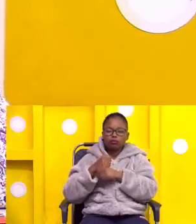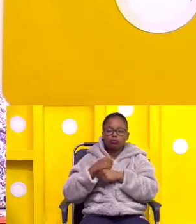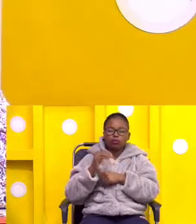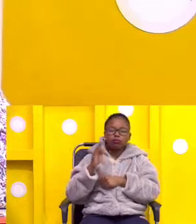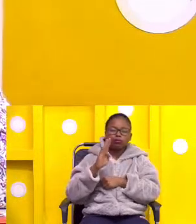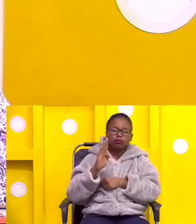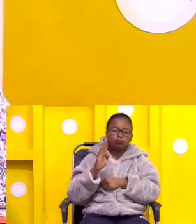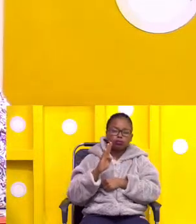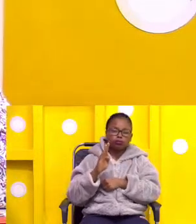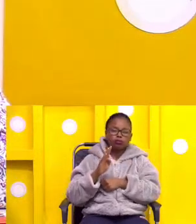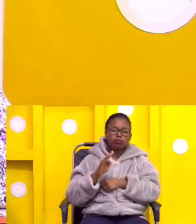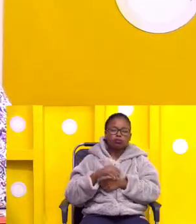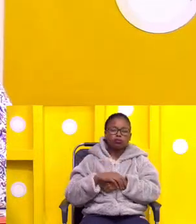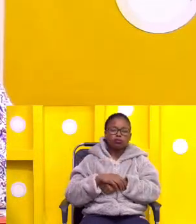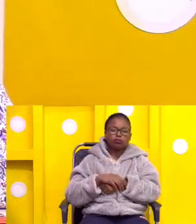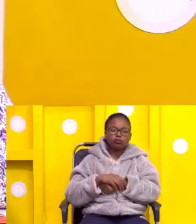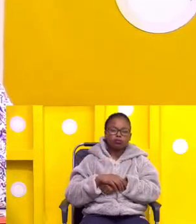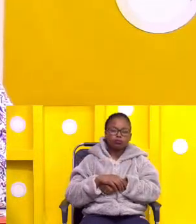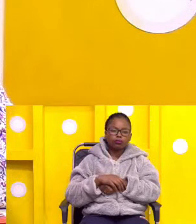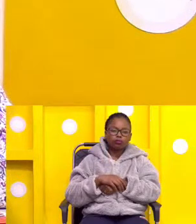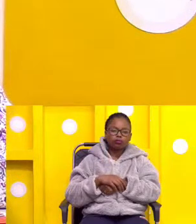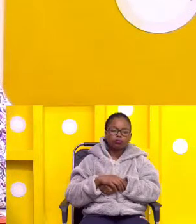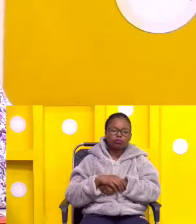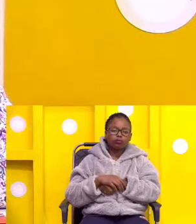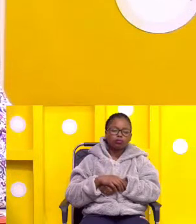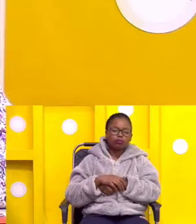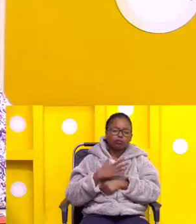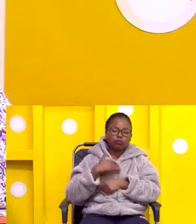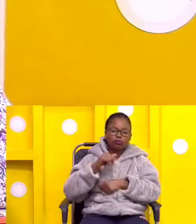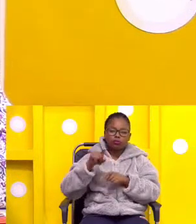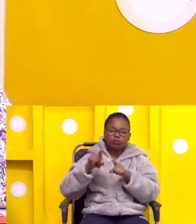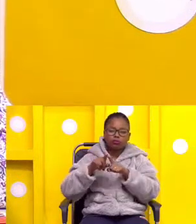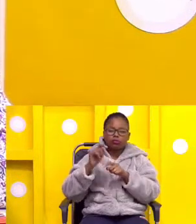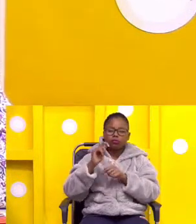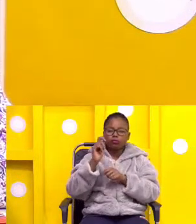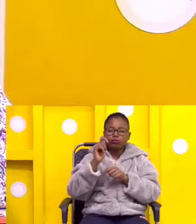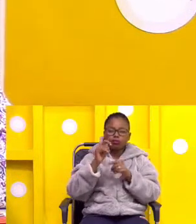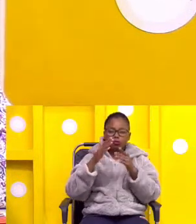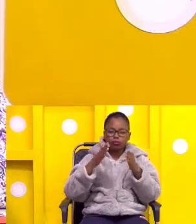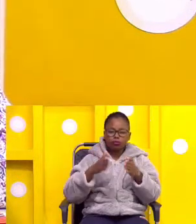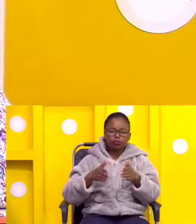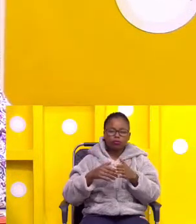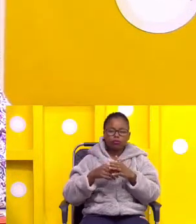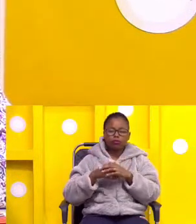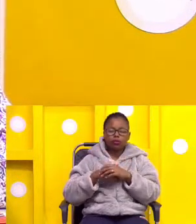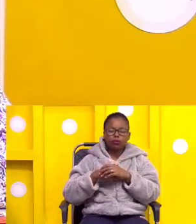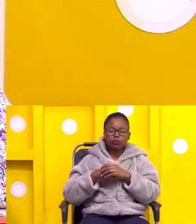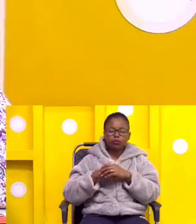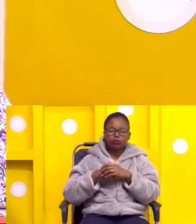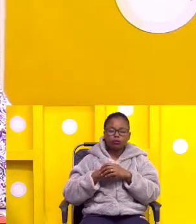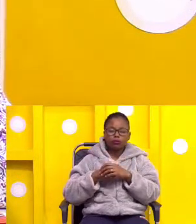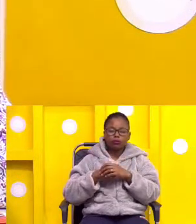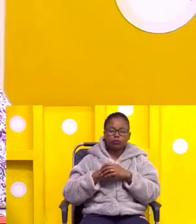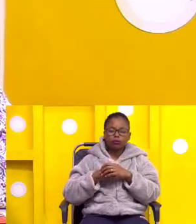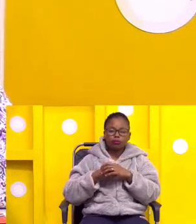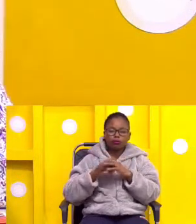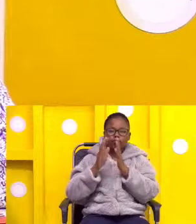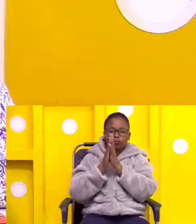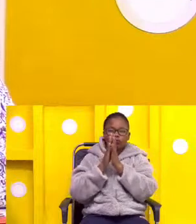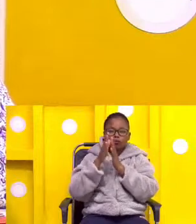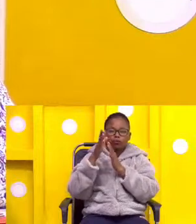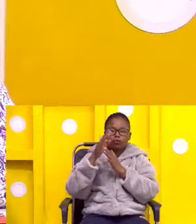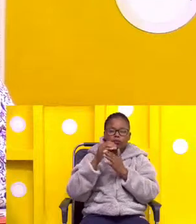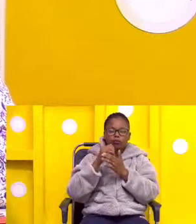bilionea. Nĩ hĩndĩ Ngai aragũtua trillionea. Bwana asifiwe sana. Tondũ ũtũrĩte